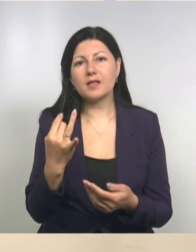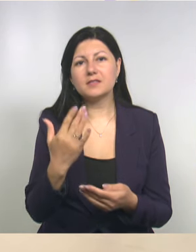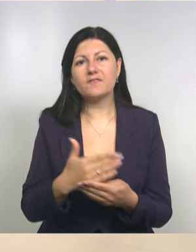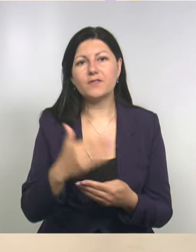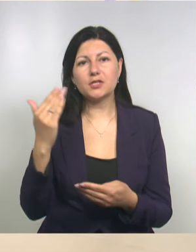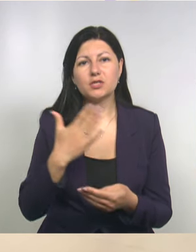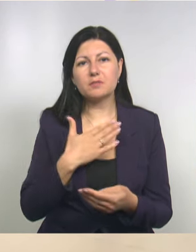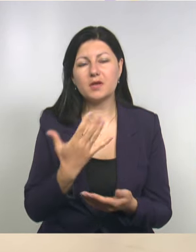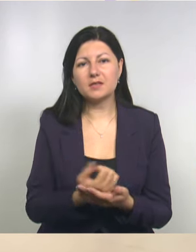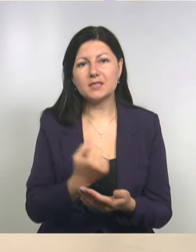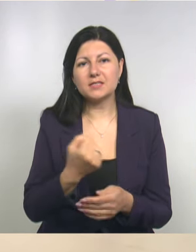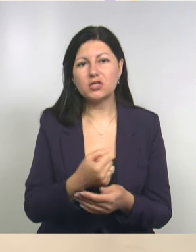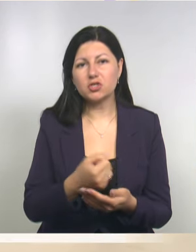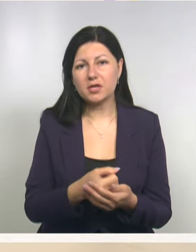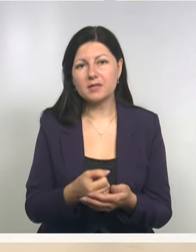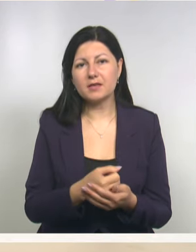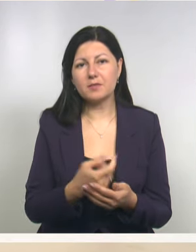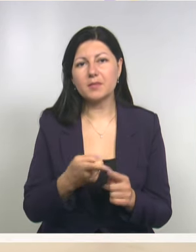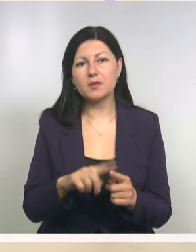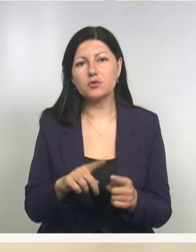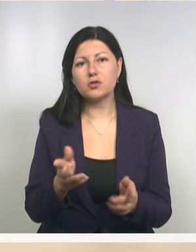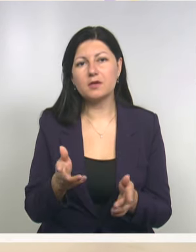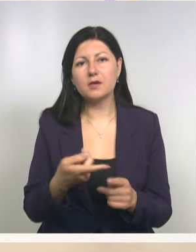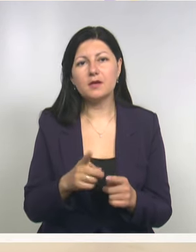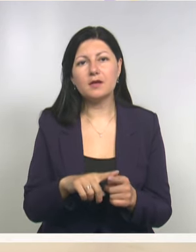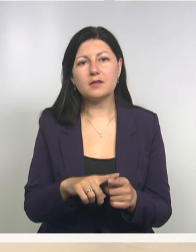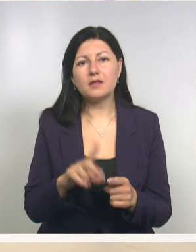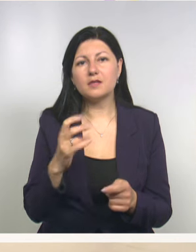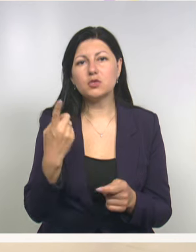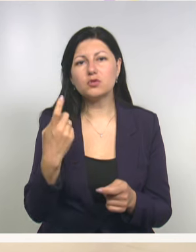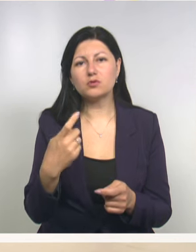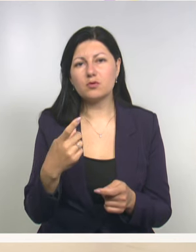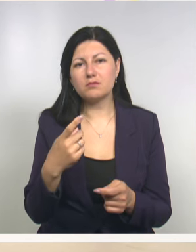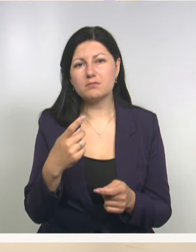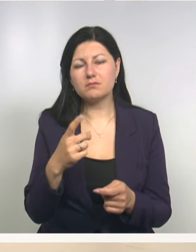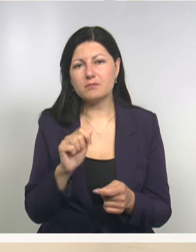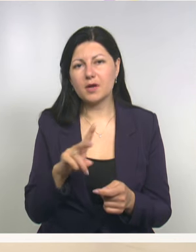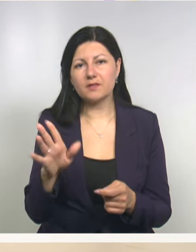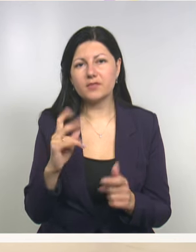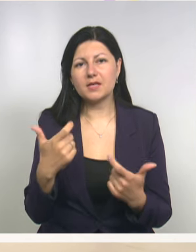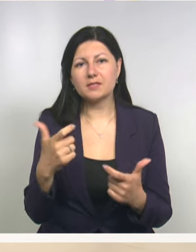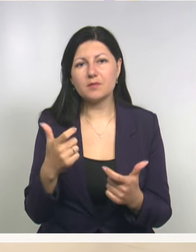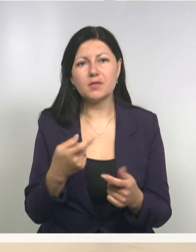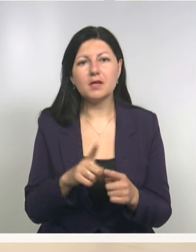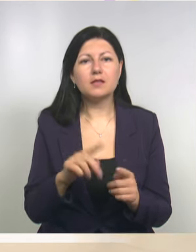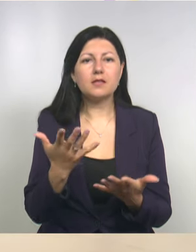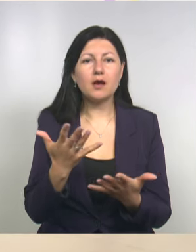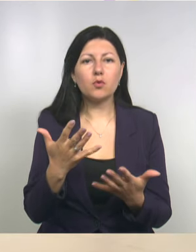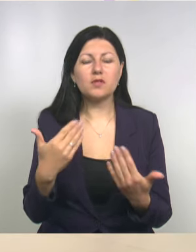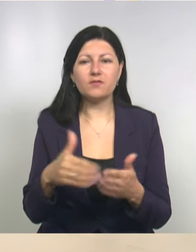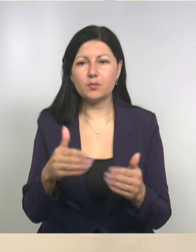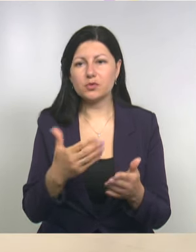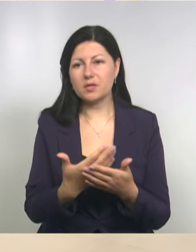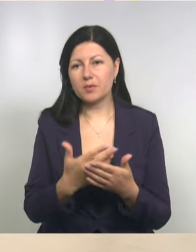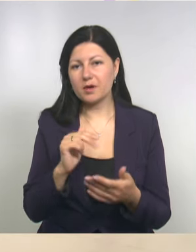моих достижений, потому что, ну, это даже не 100 баллов на экзамене. Это даже не какой-то выпускник, допустим,